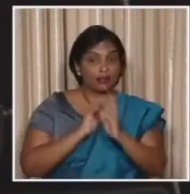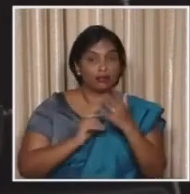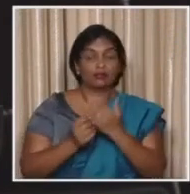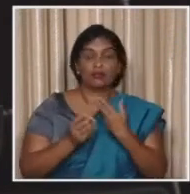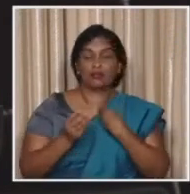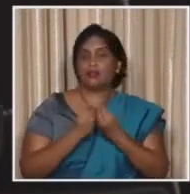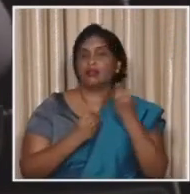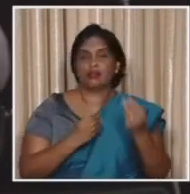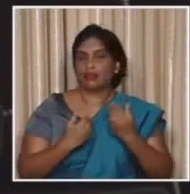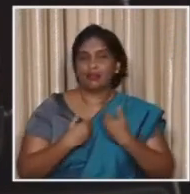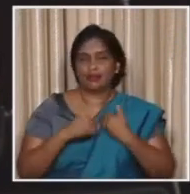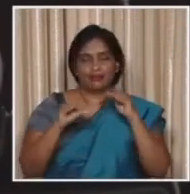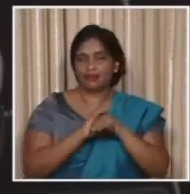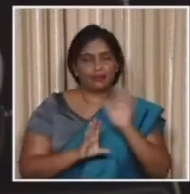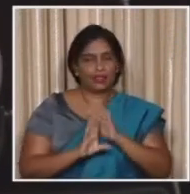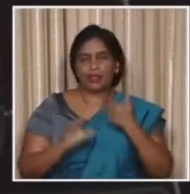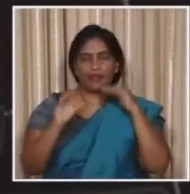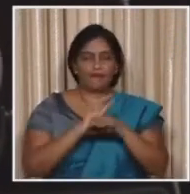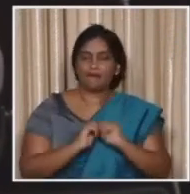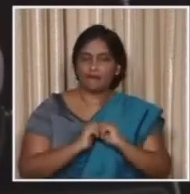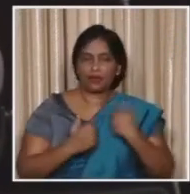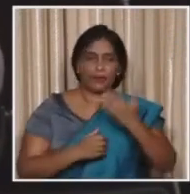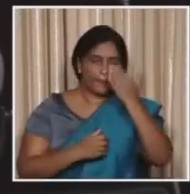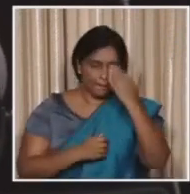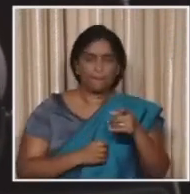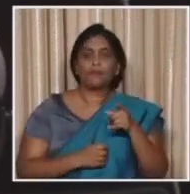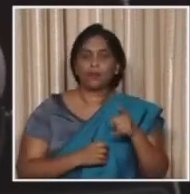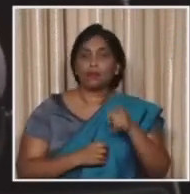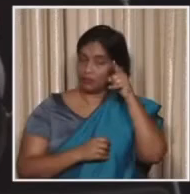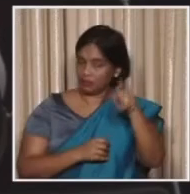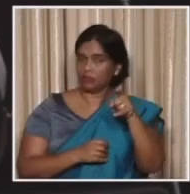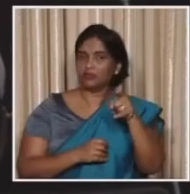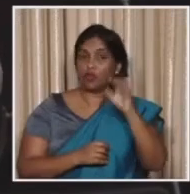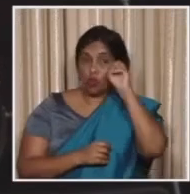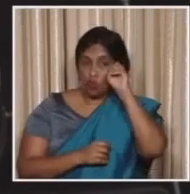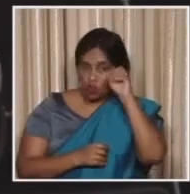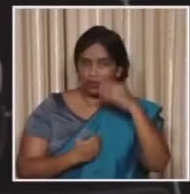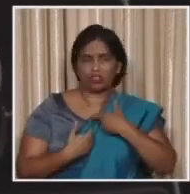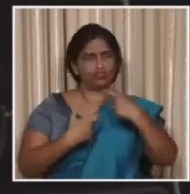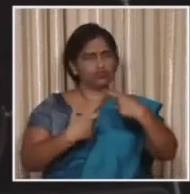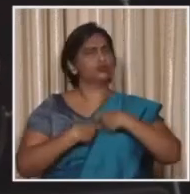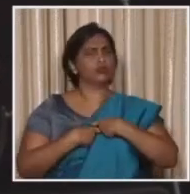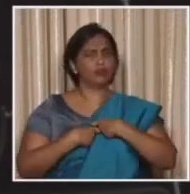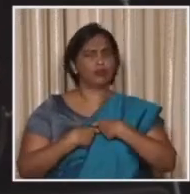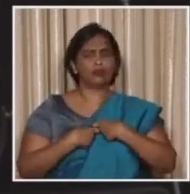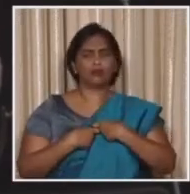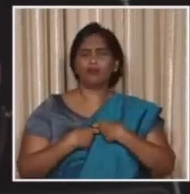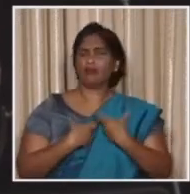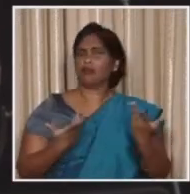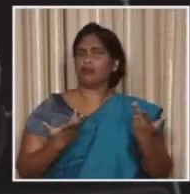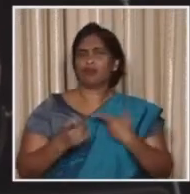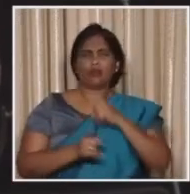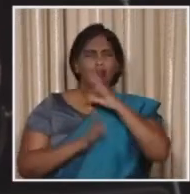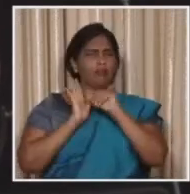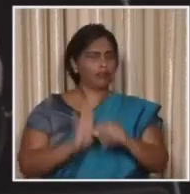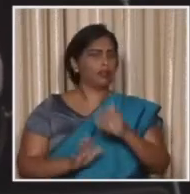හිලව් කරගන්න. අපි එහෙම යන්නේ නැහැ. එහෙම යන්න ඕනේ නැහැ. ඒසා කරුණා කරලා ඔබතුමා උදේවරුවෙත් අපි නතර කරලා ජනතාවට අපට